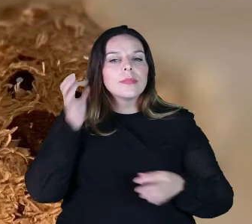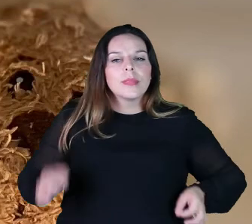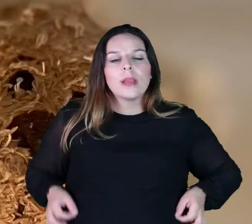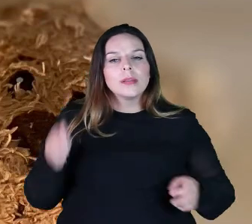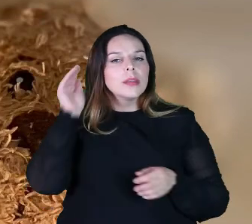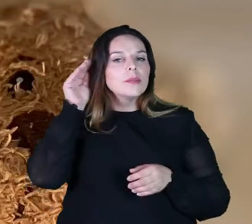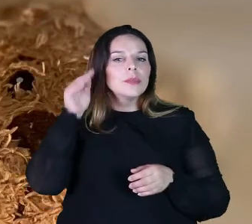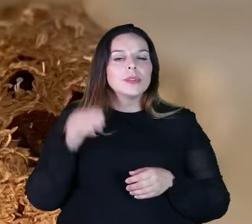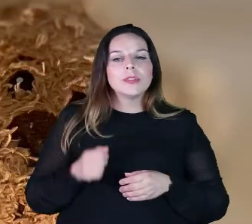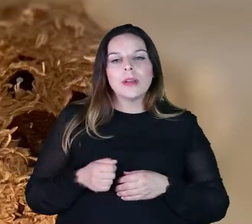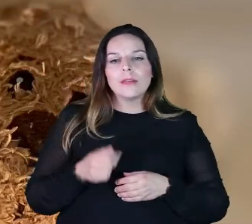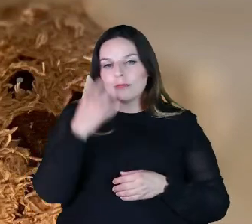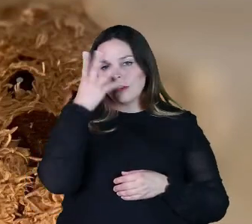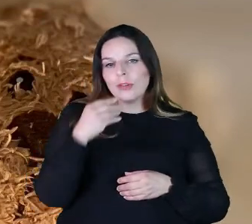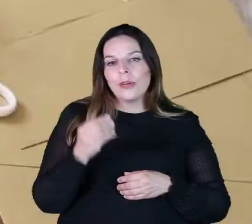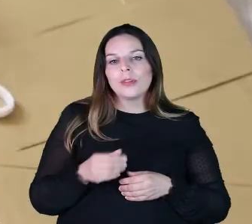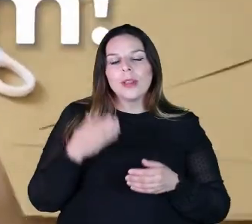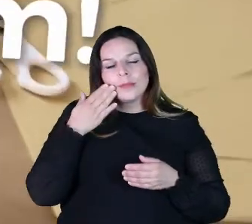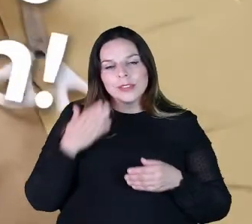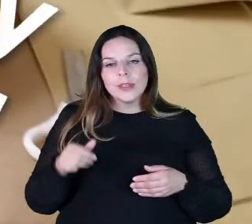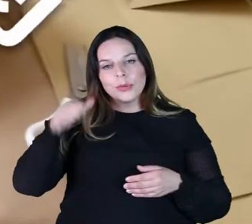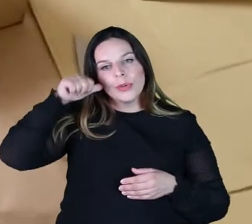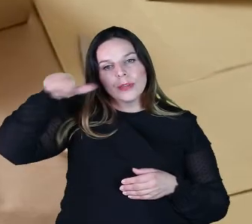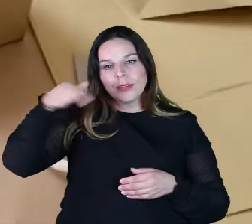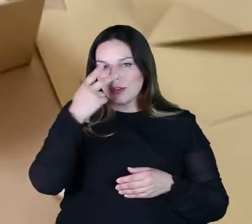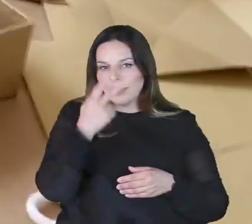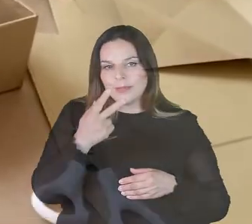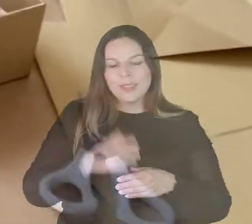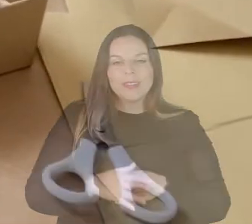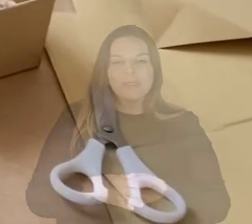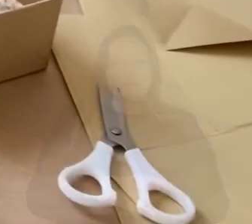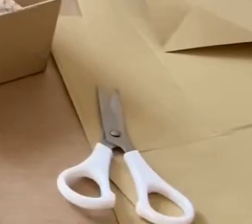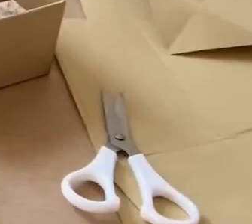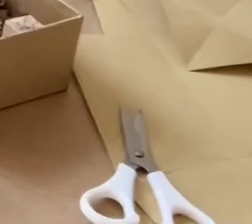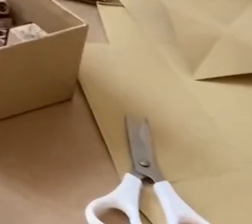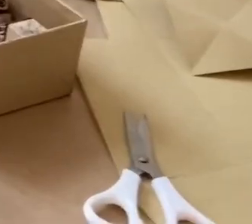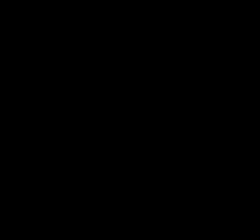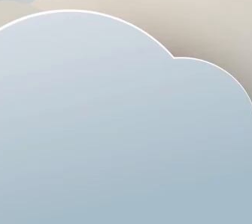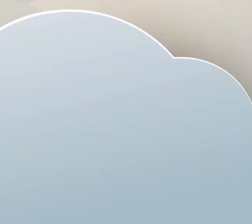Misia i dziękuję wam za dzisiaj. Do zobaczenia za tydzień. Miłej zabawy.